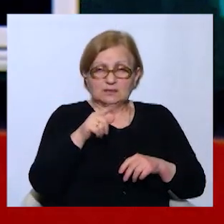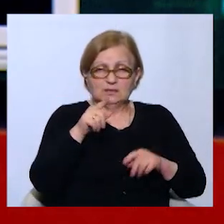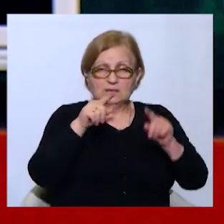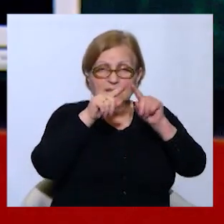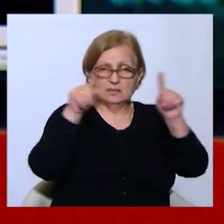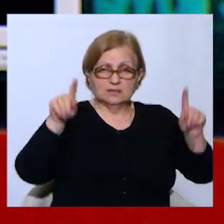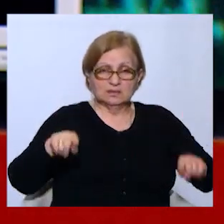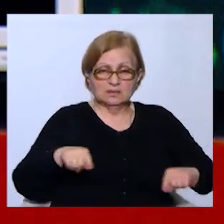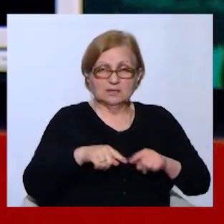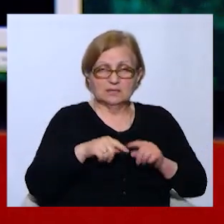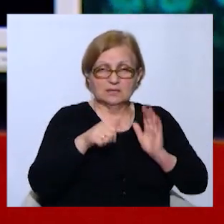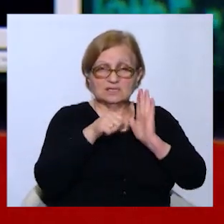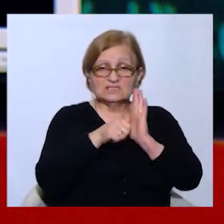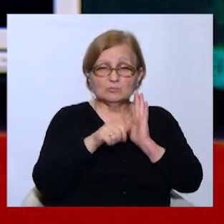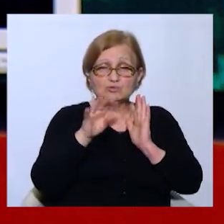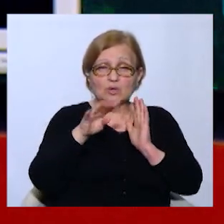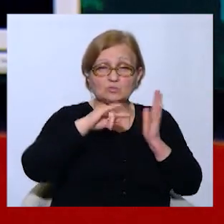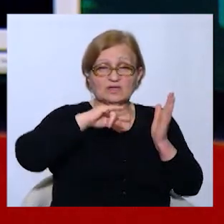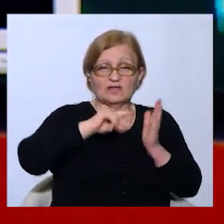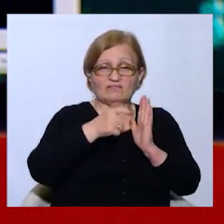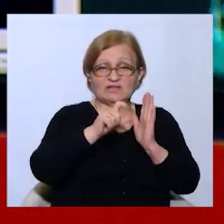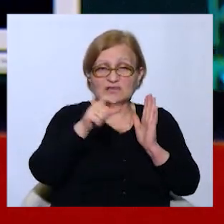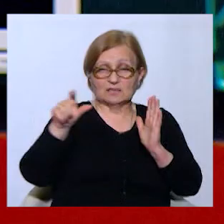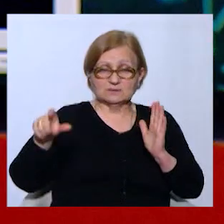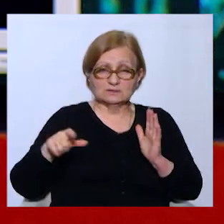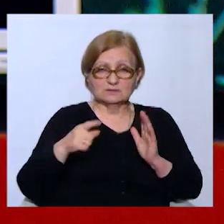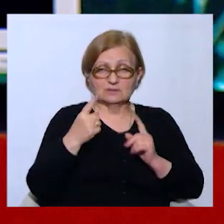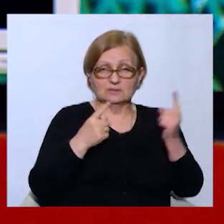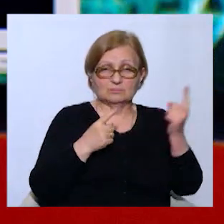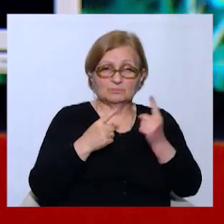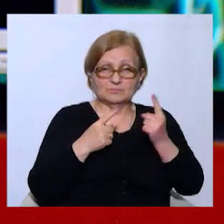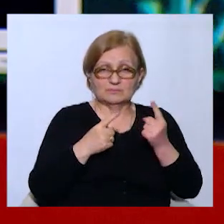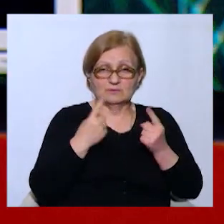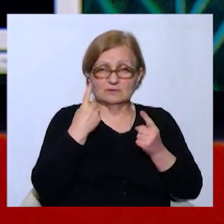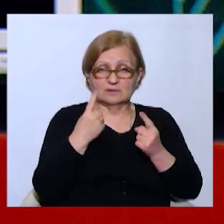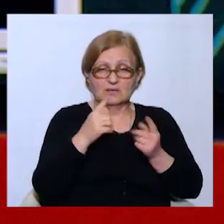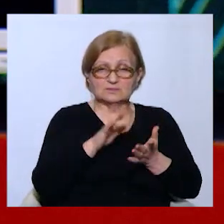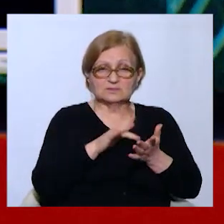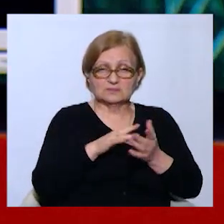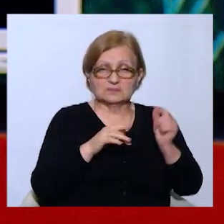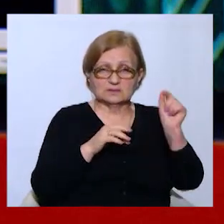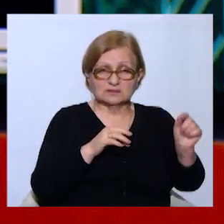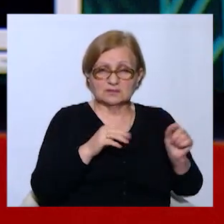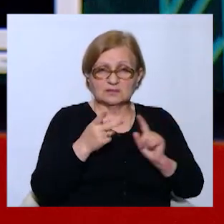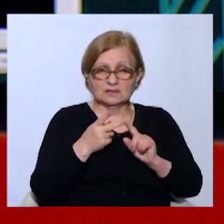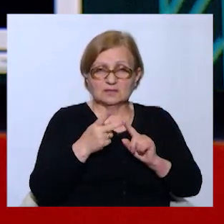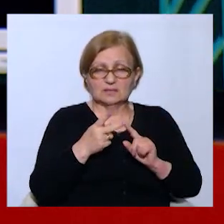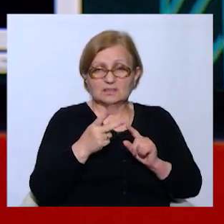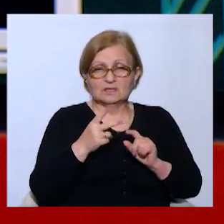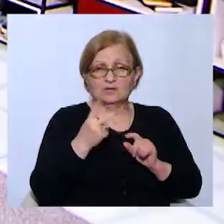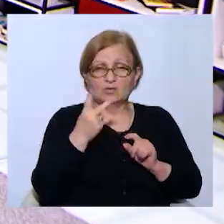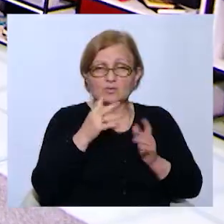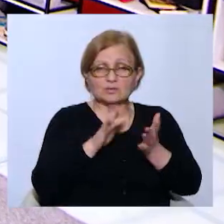არის 64 პატარა კვადრატი. თითო პირველ უჯრაზე დადე 1 ცალი ბრინჯის მარცვალი, მეორე უჯრაზე